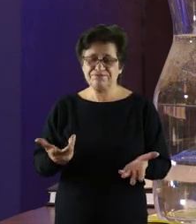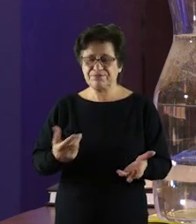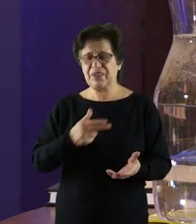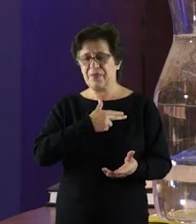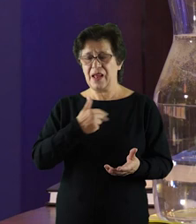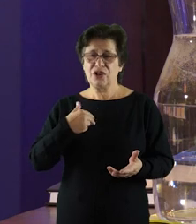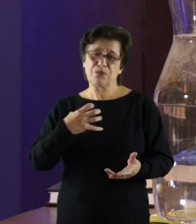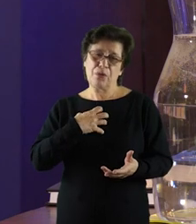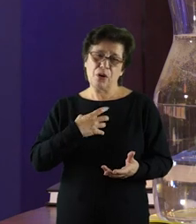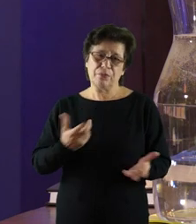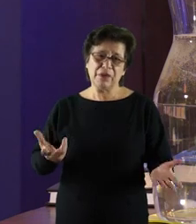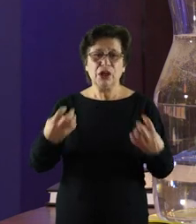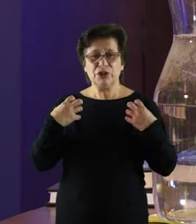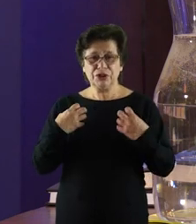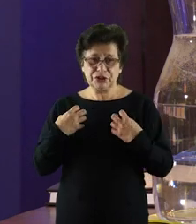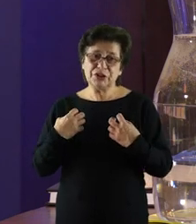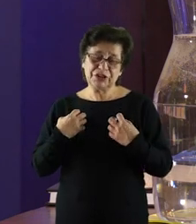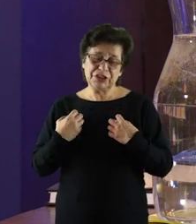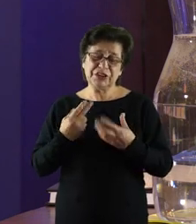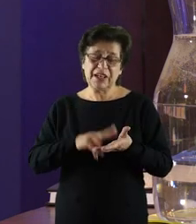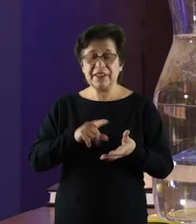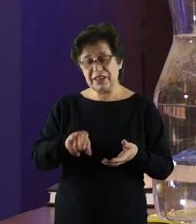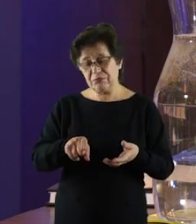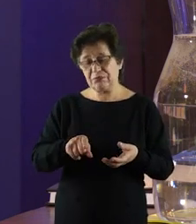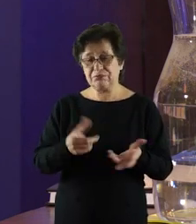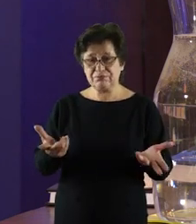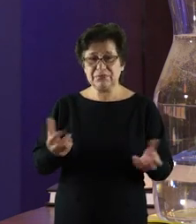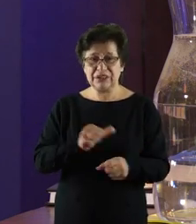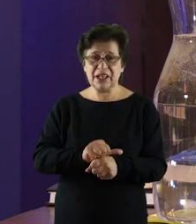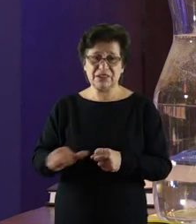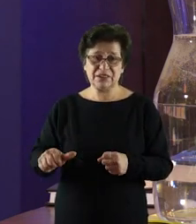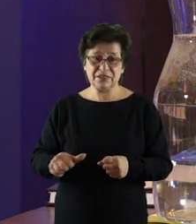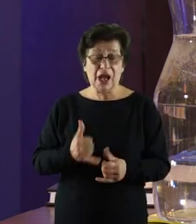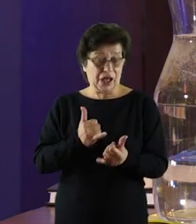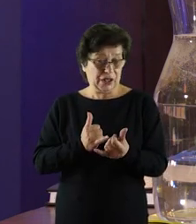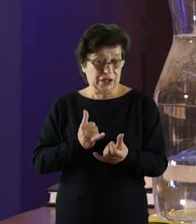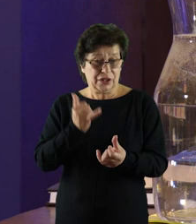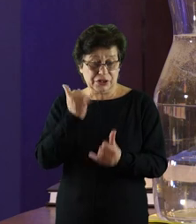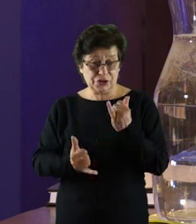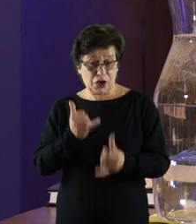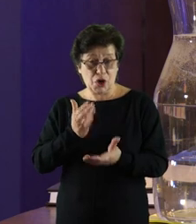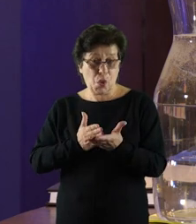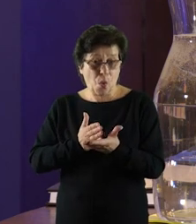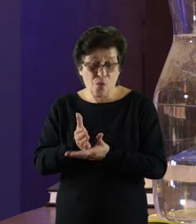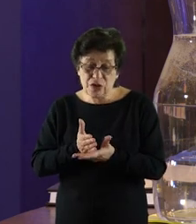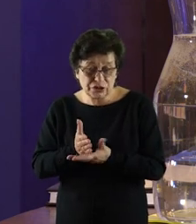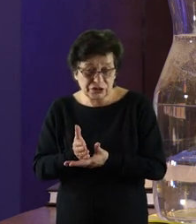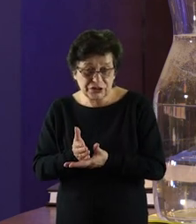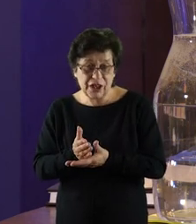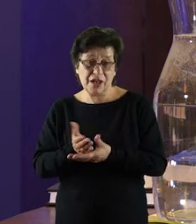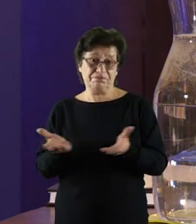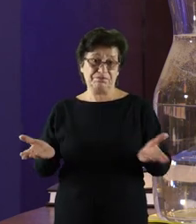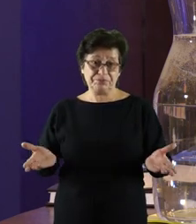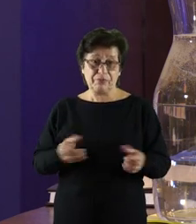cóż, życie właśnie między innymi na tym polega. Ale jeżeli uwierzycie, że rodzice niezależnie od tego,